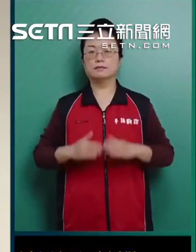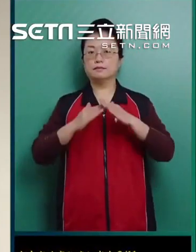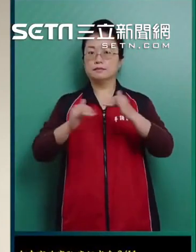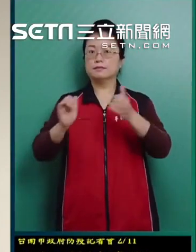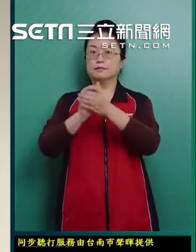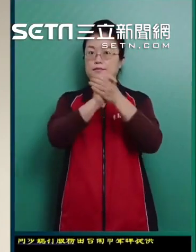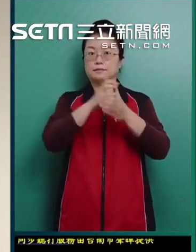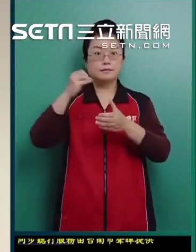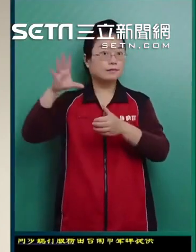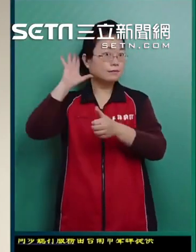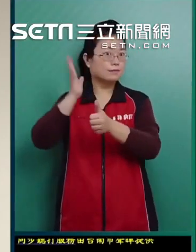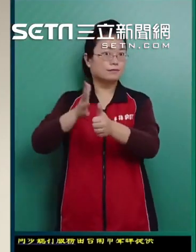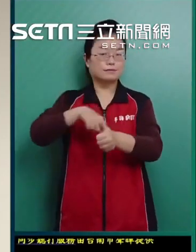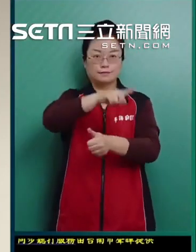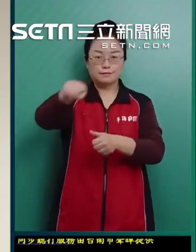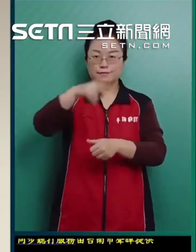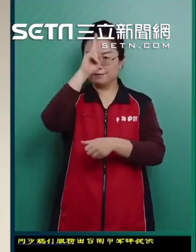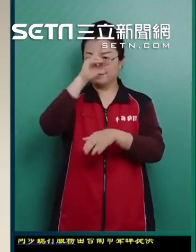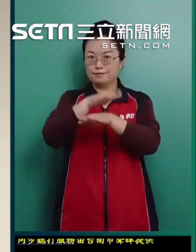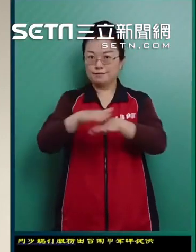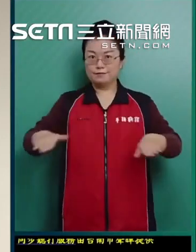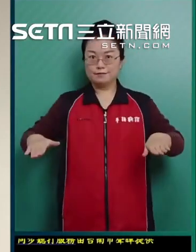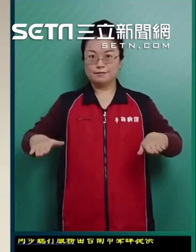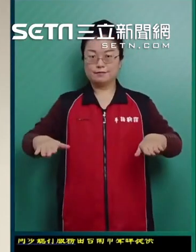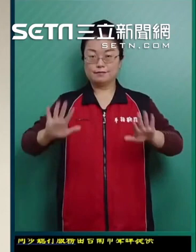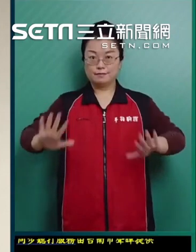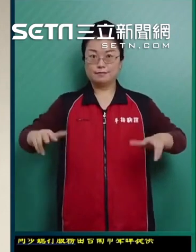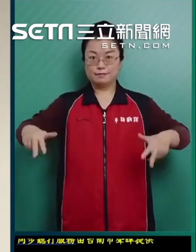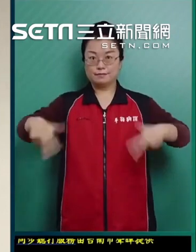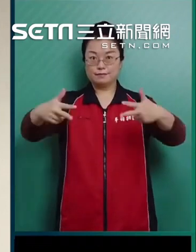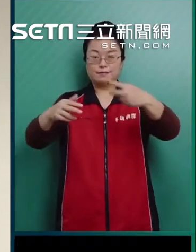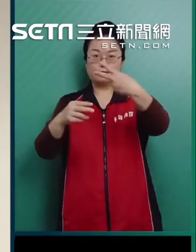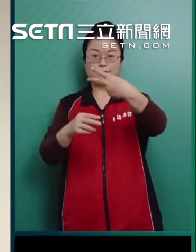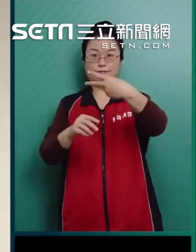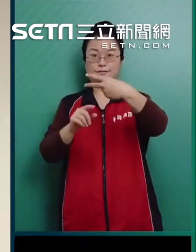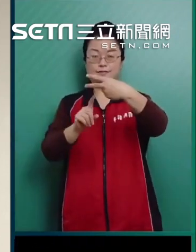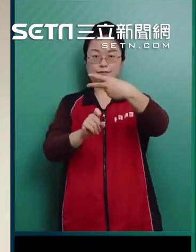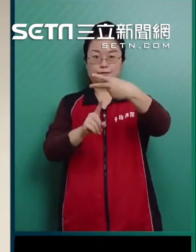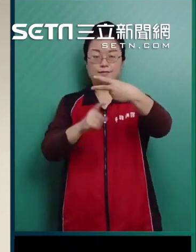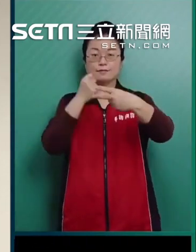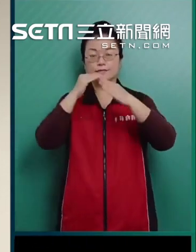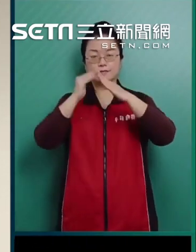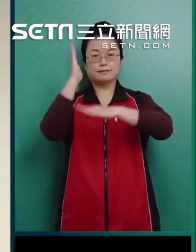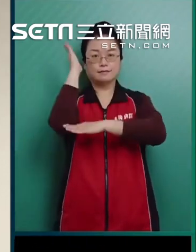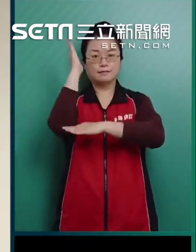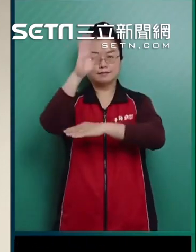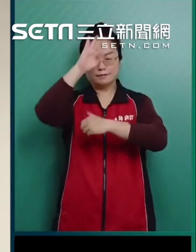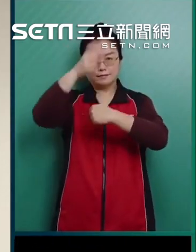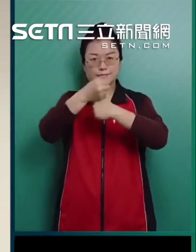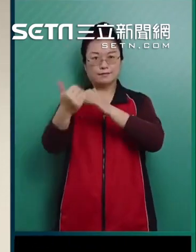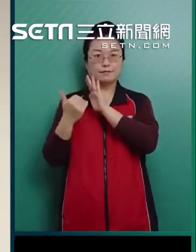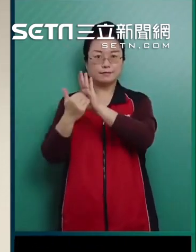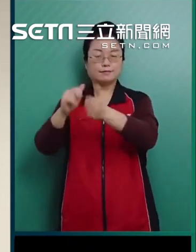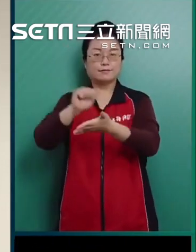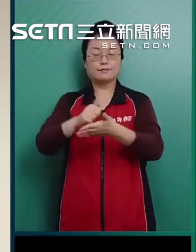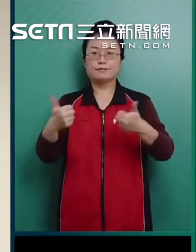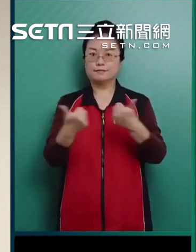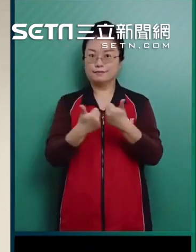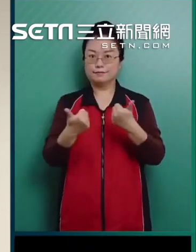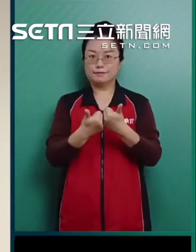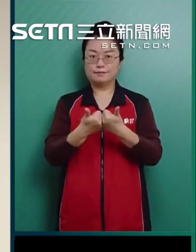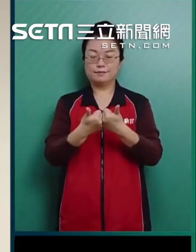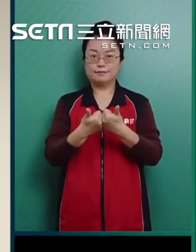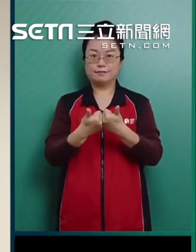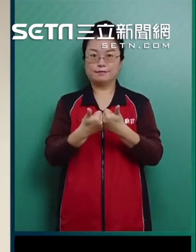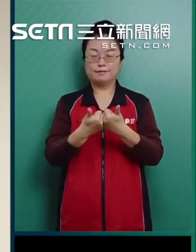各位市民朋友，各位媒体朋友，大家晚安，大家好，感谢您线上观看2月11日台南市政府 COVID-19 防疫记者会，共同关心台南最